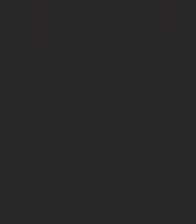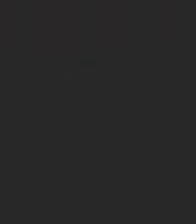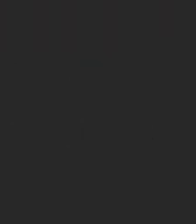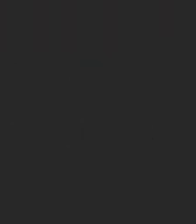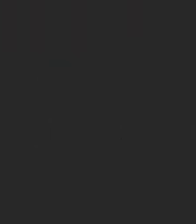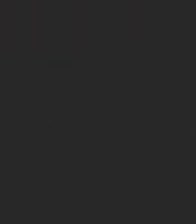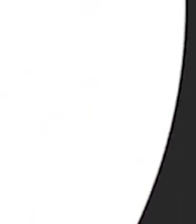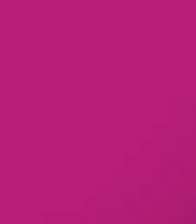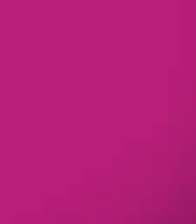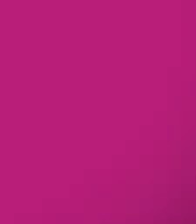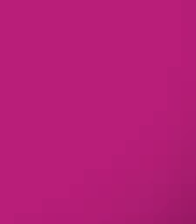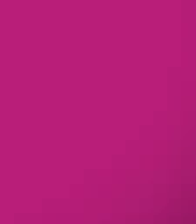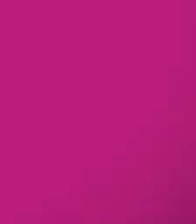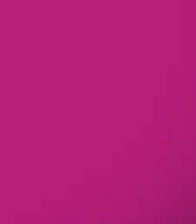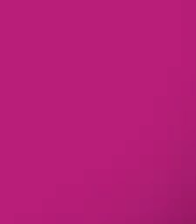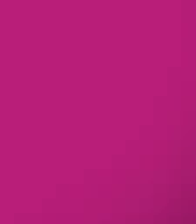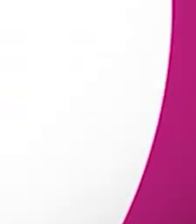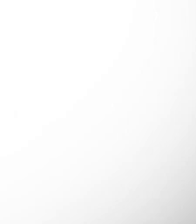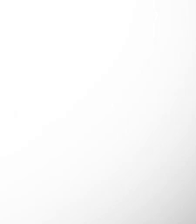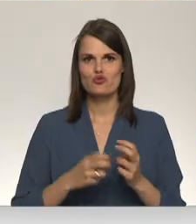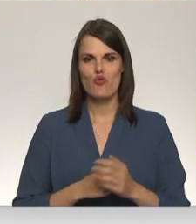Re, viss ēters ir te!